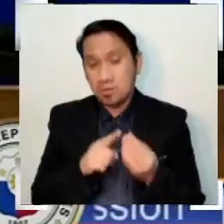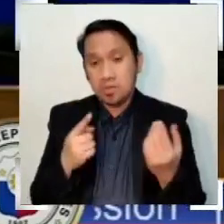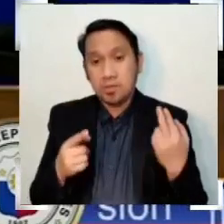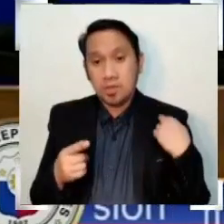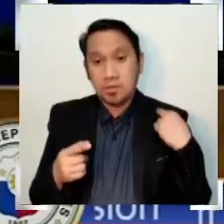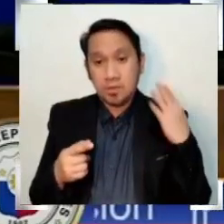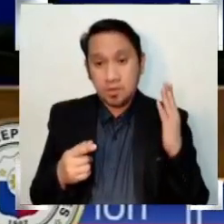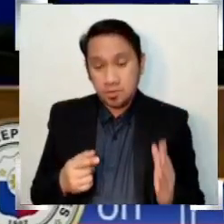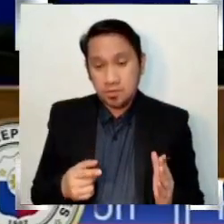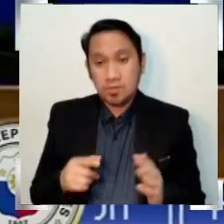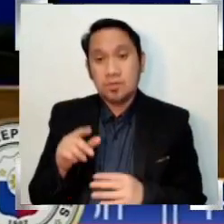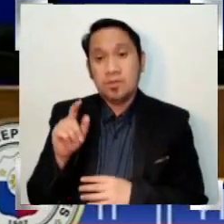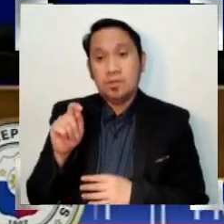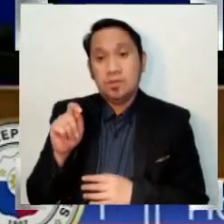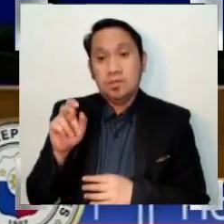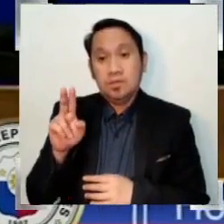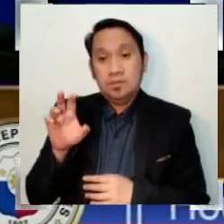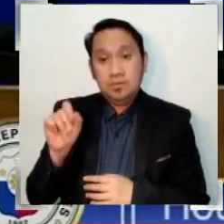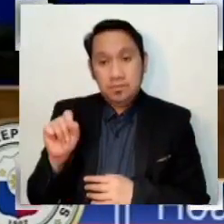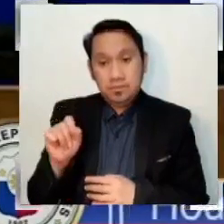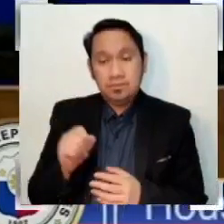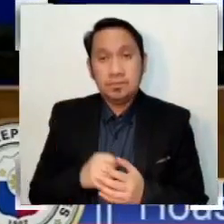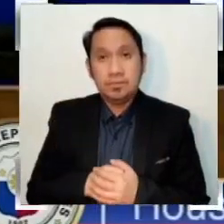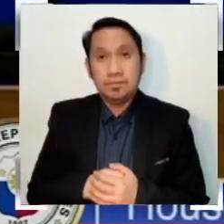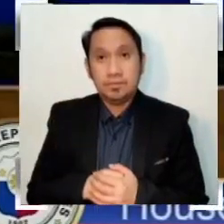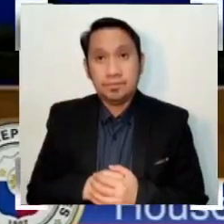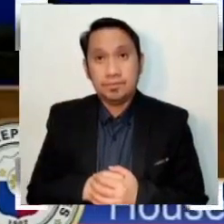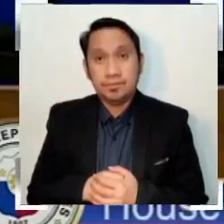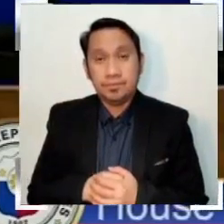Arnulfo Arnie A. Teves Jr.